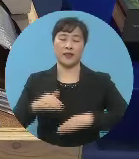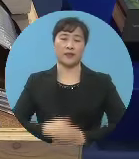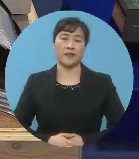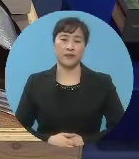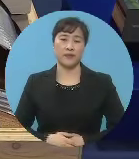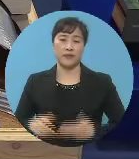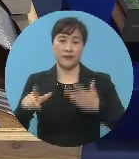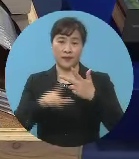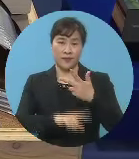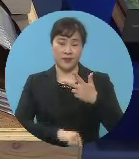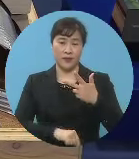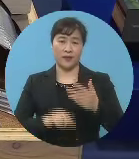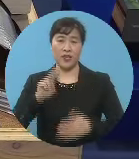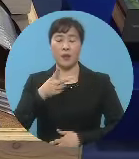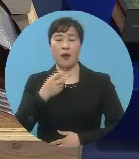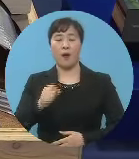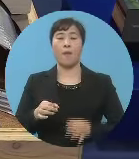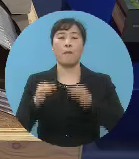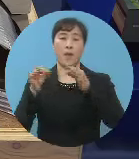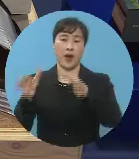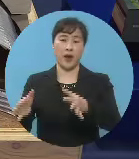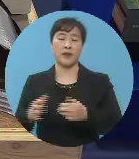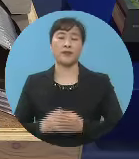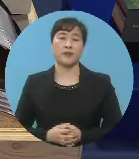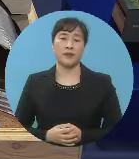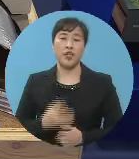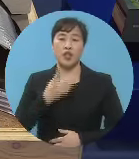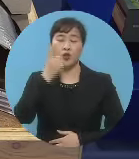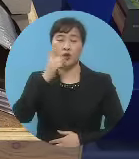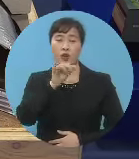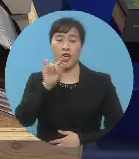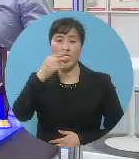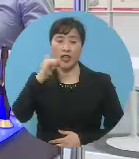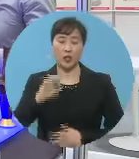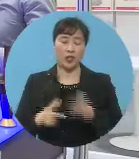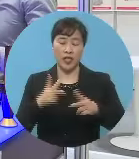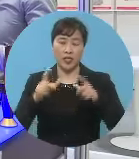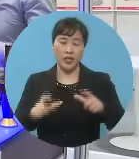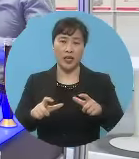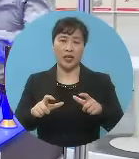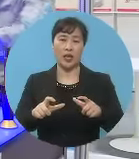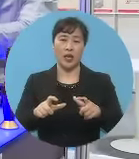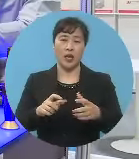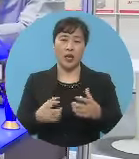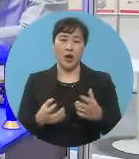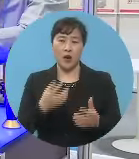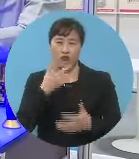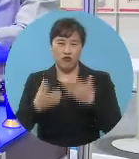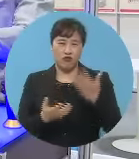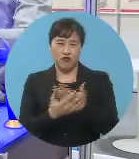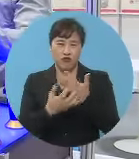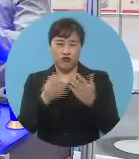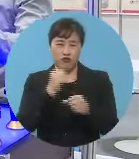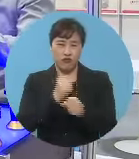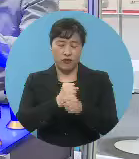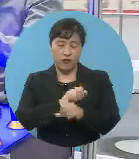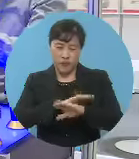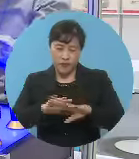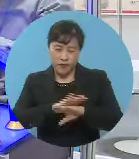오는 7월 200억 원의 예산을 들여 순천 해룡산단의 소성가공, 표면처리로 특화된